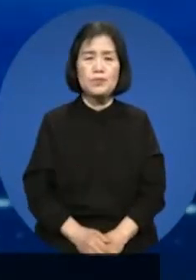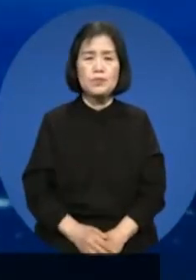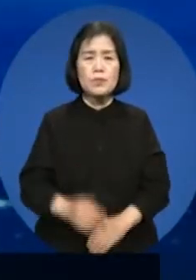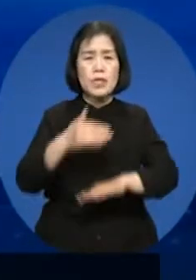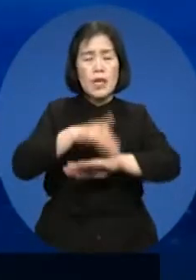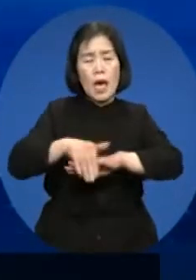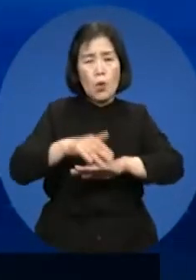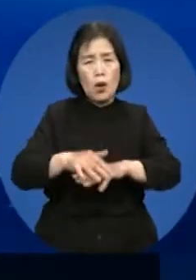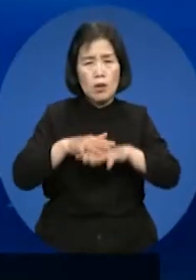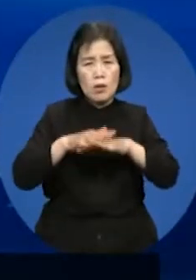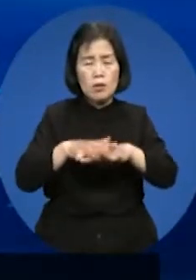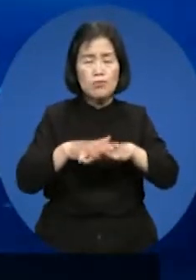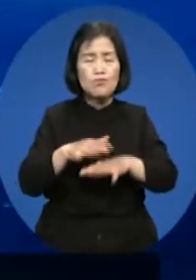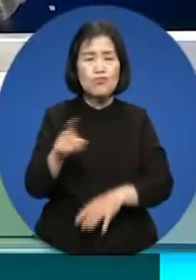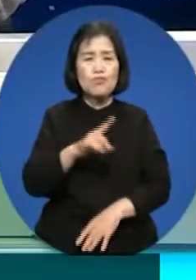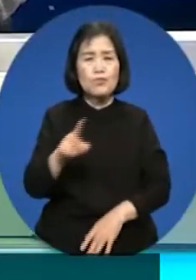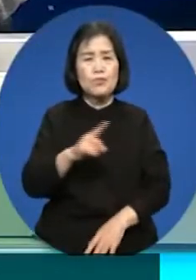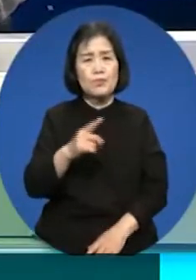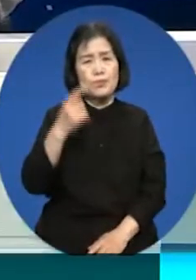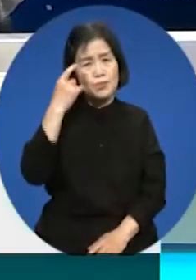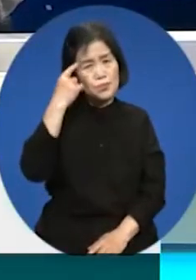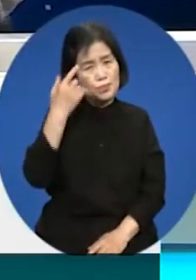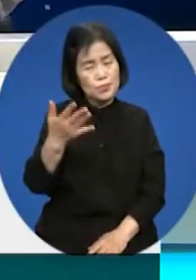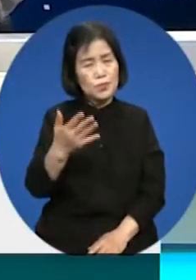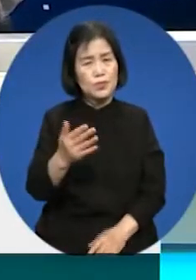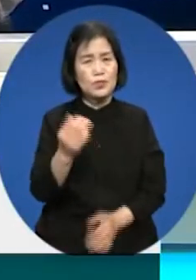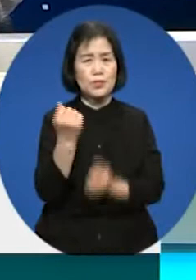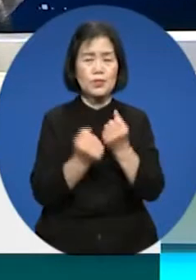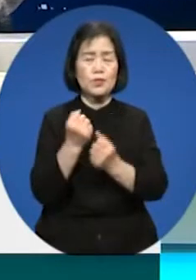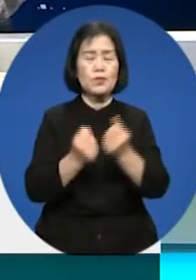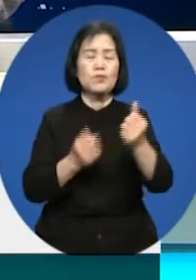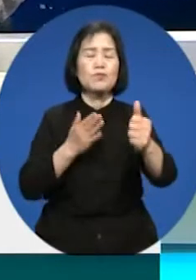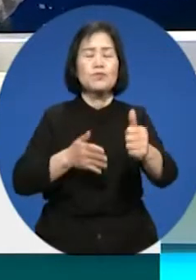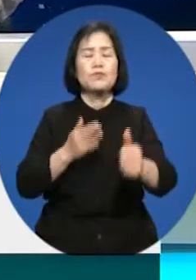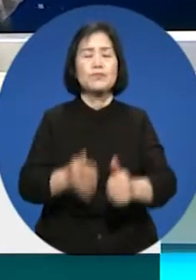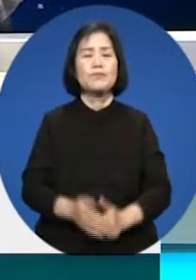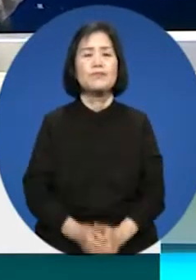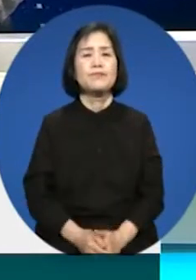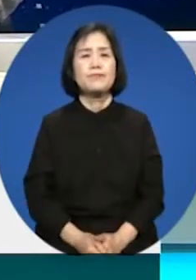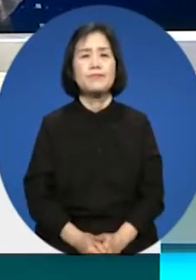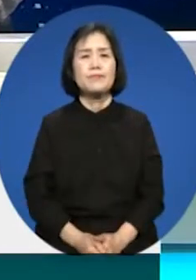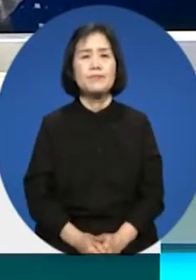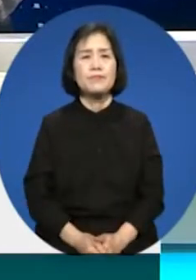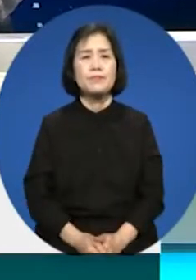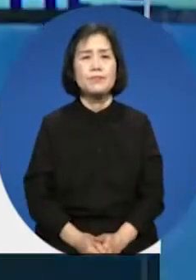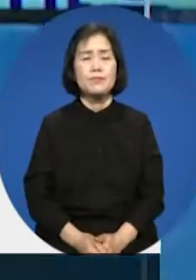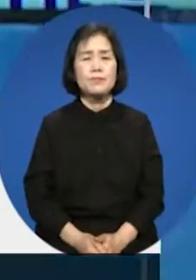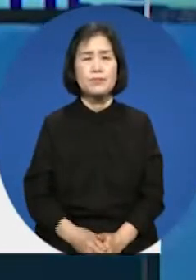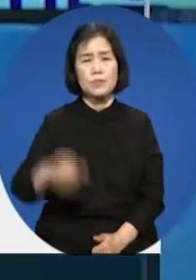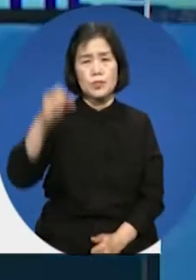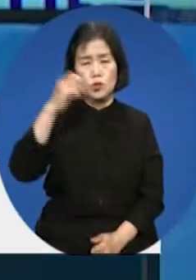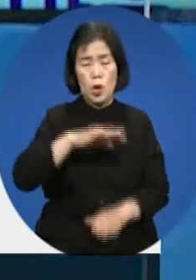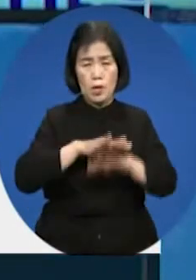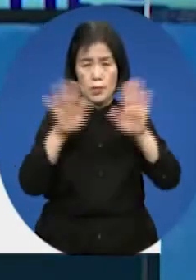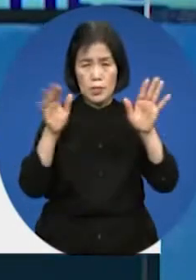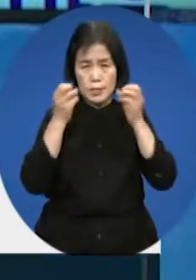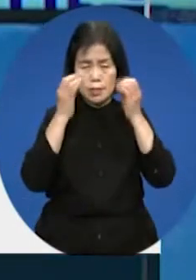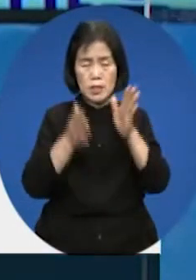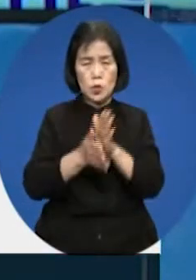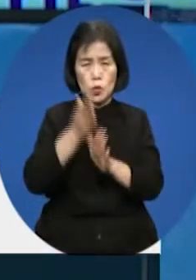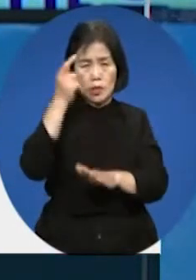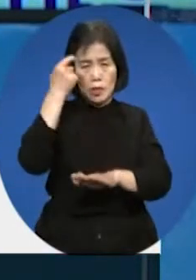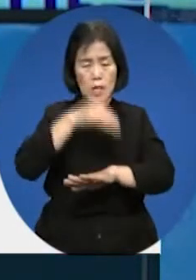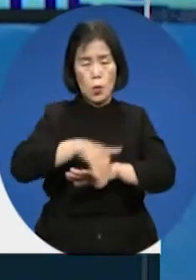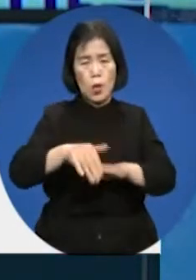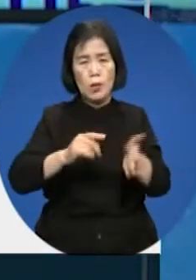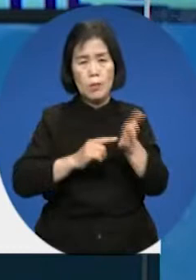계획과 청사진을 갖고 계신지도 지금 오신 김에 좀 설명을 해주시죠. 네, 광명시 신도시 계획이